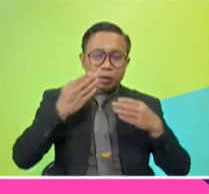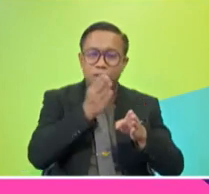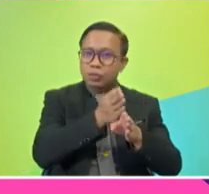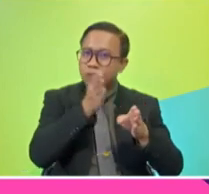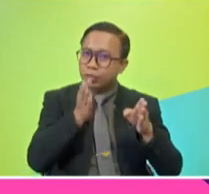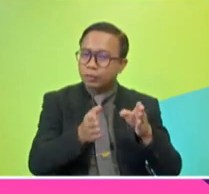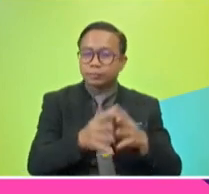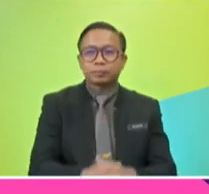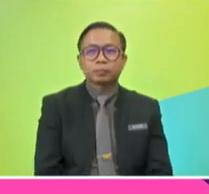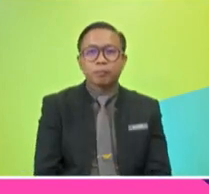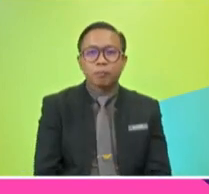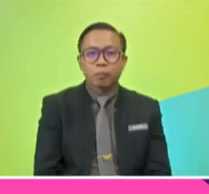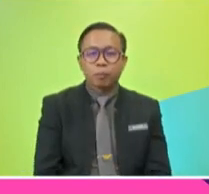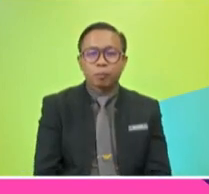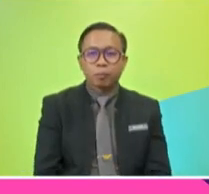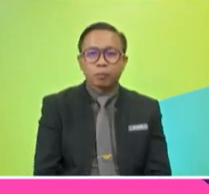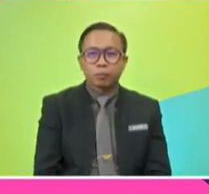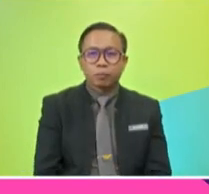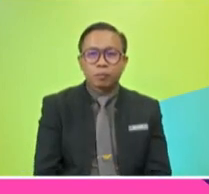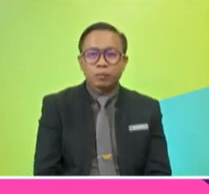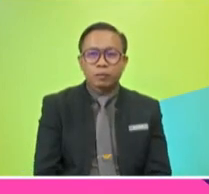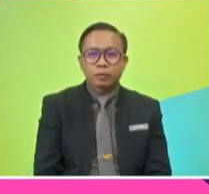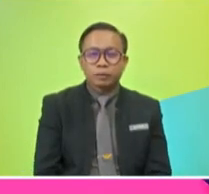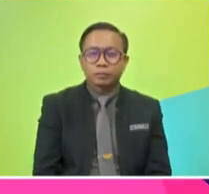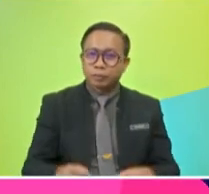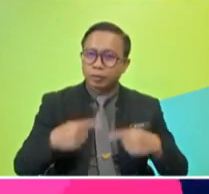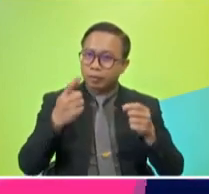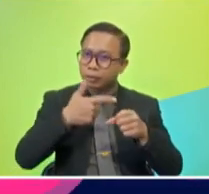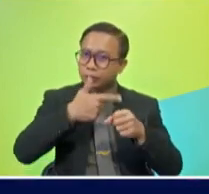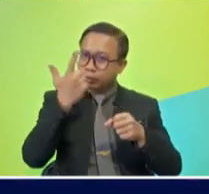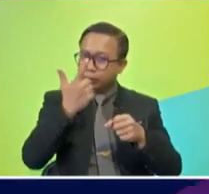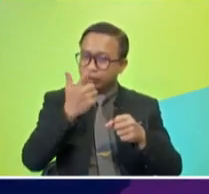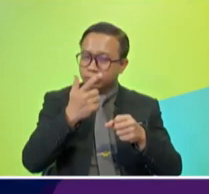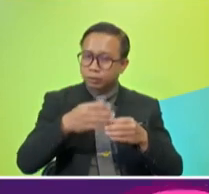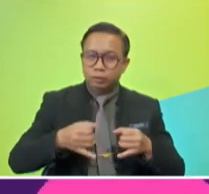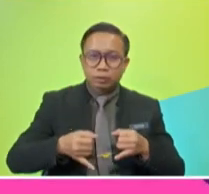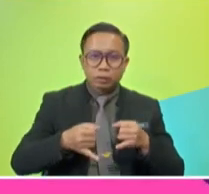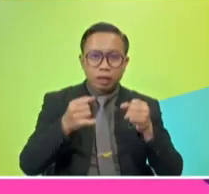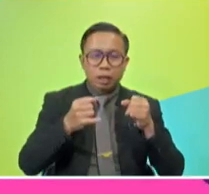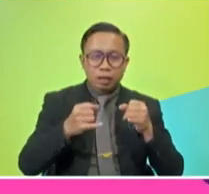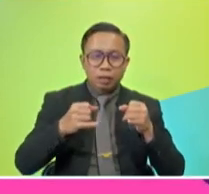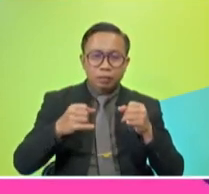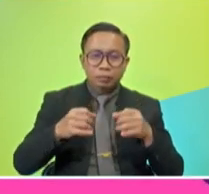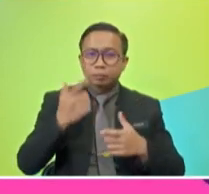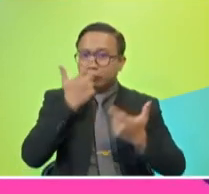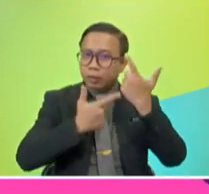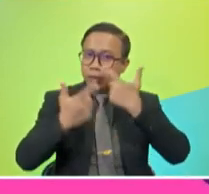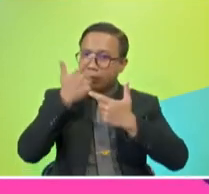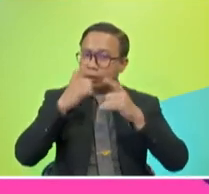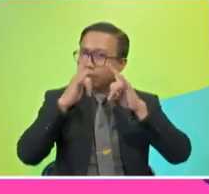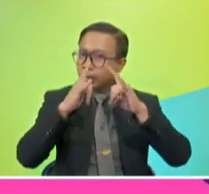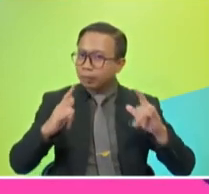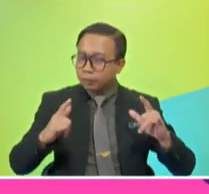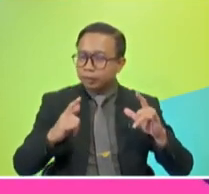tentu kalau pergi keluar atau menjalankan activity camping